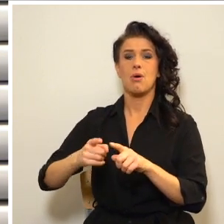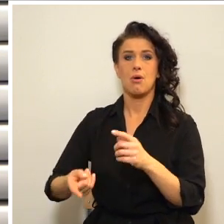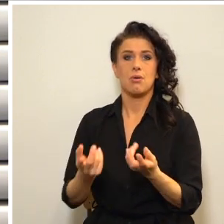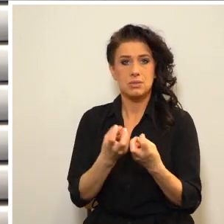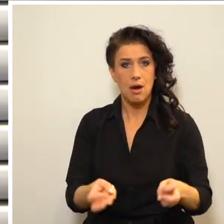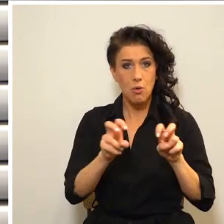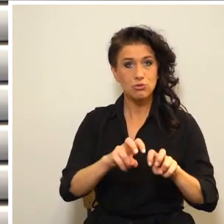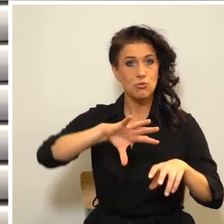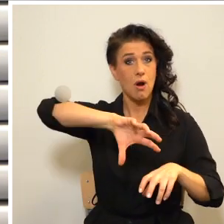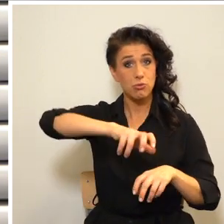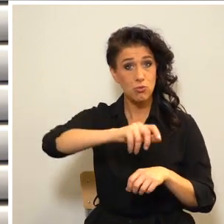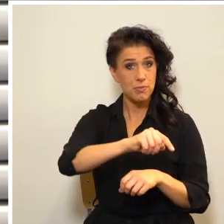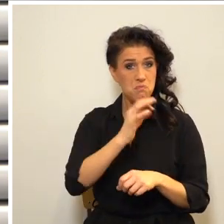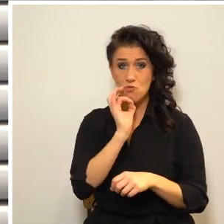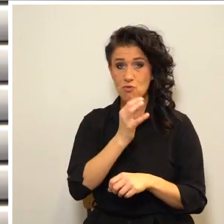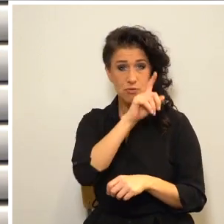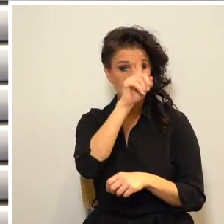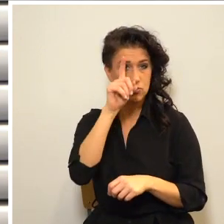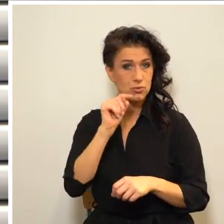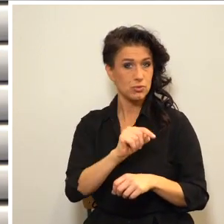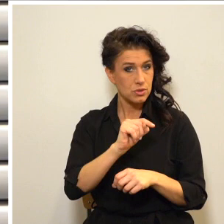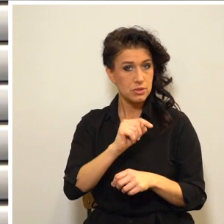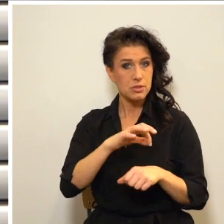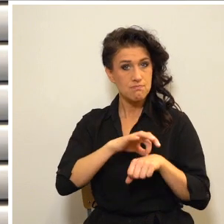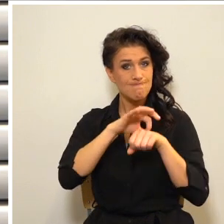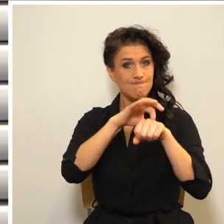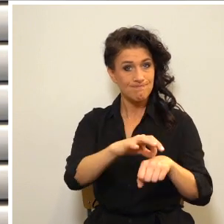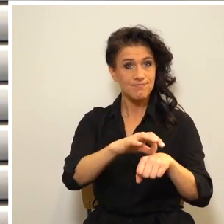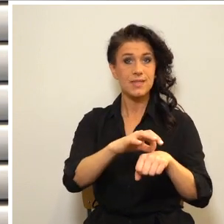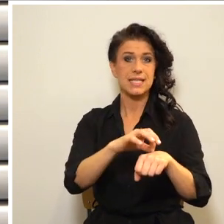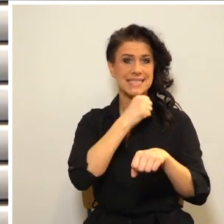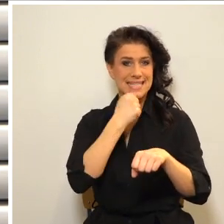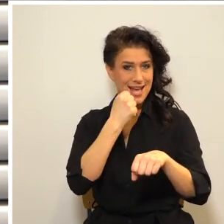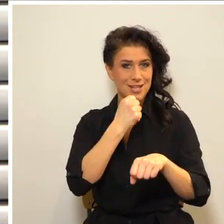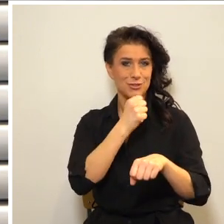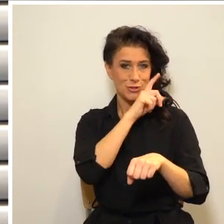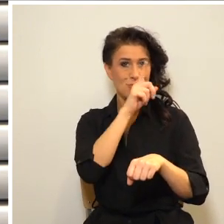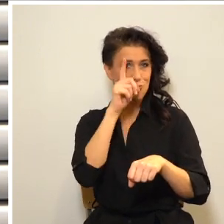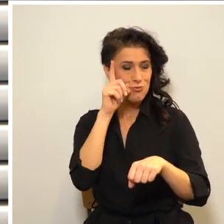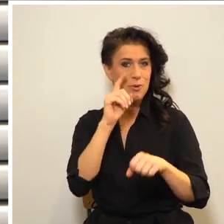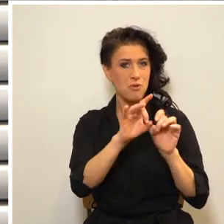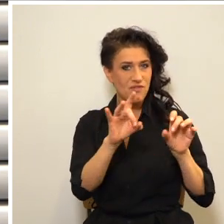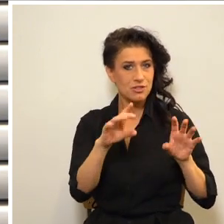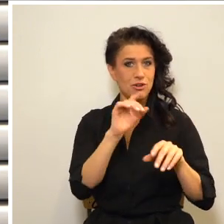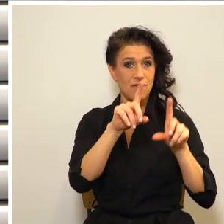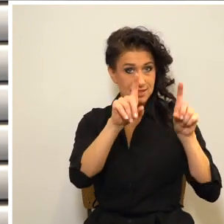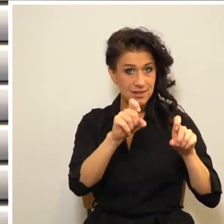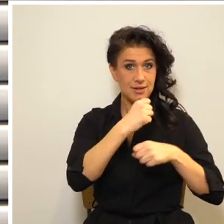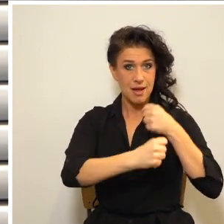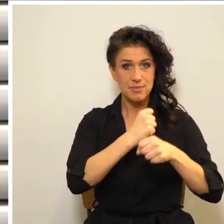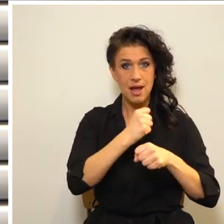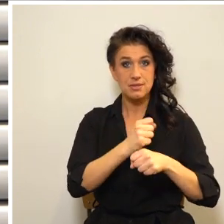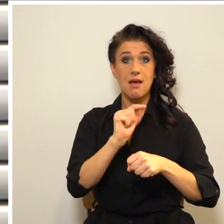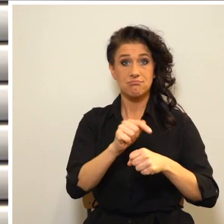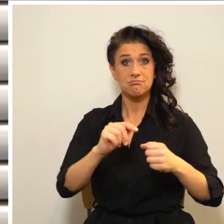Wtedy jeszcze bardzo młodych ludzi którzy pod przewodnictwem swoich seniorów rozpoczynali pracy a którzy stworzyli